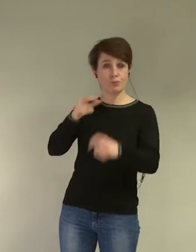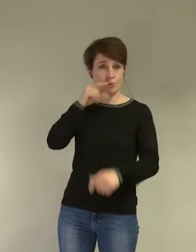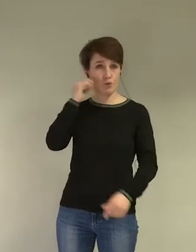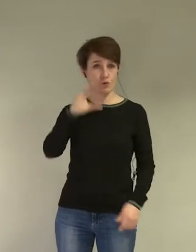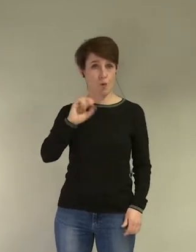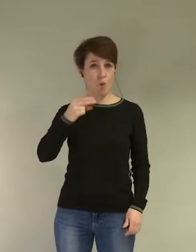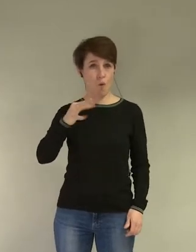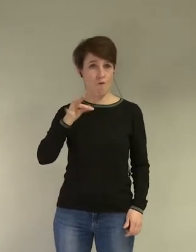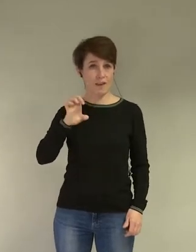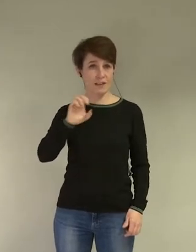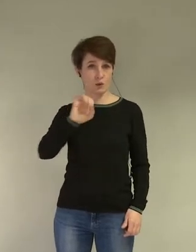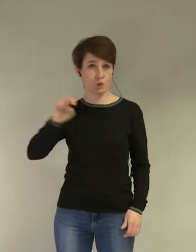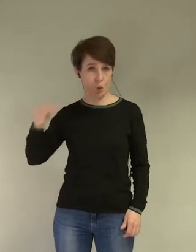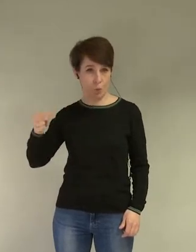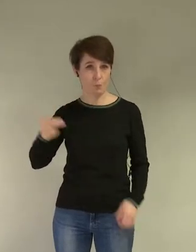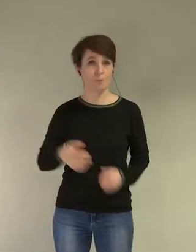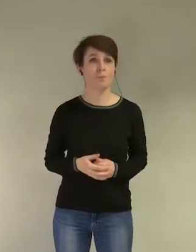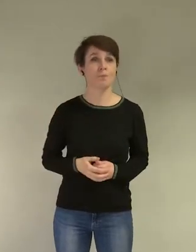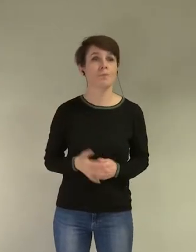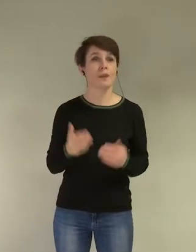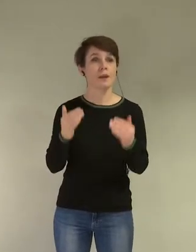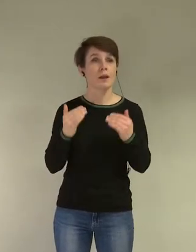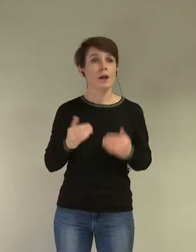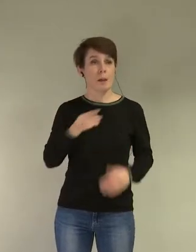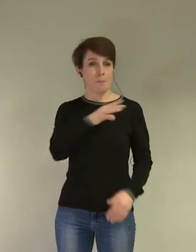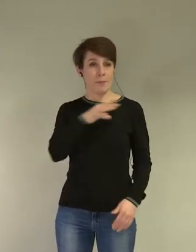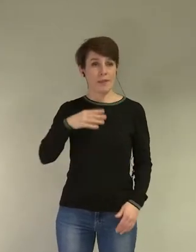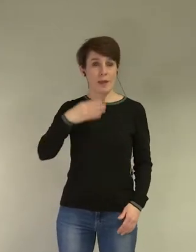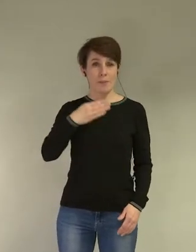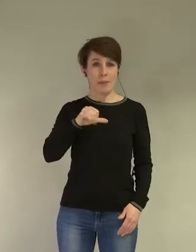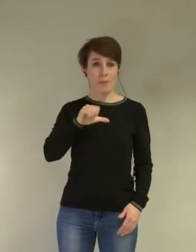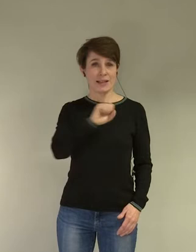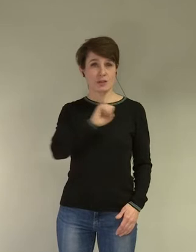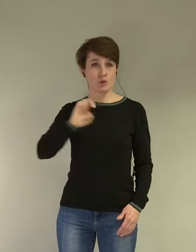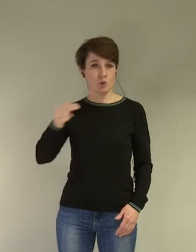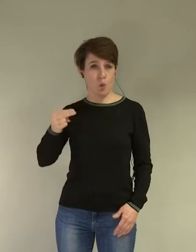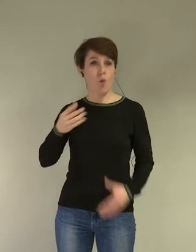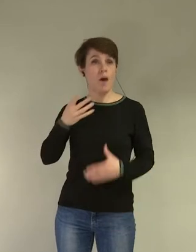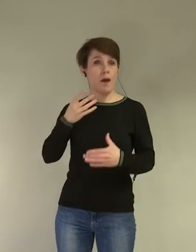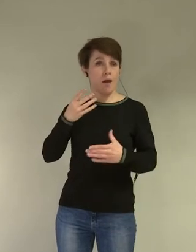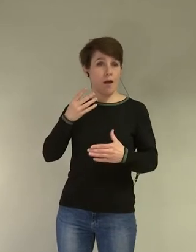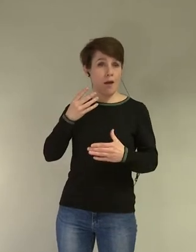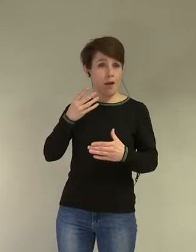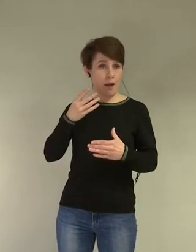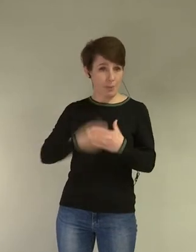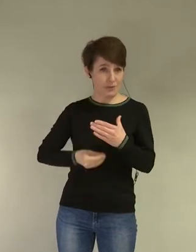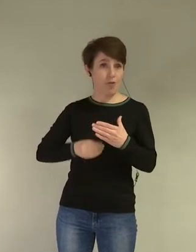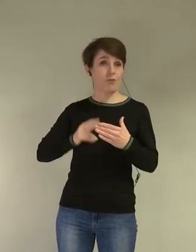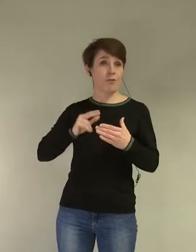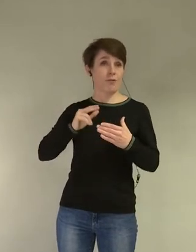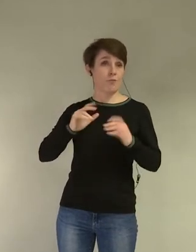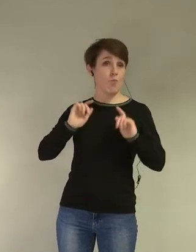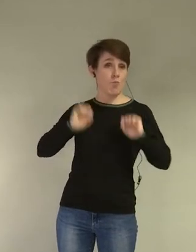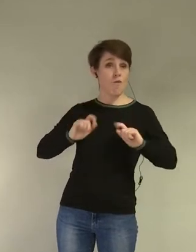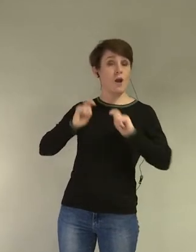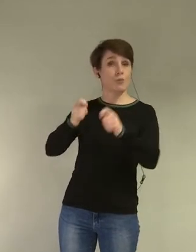fougères un centriste au donc je suis présent madame christine garnier monsieur romain gentil